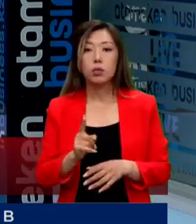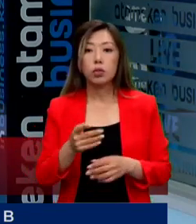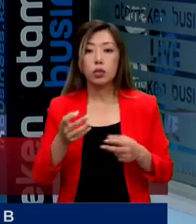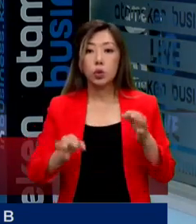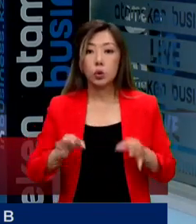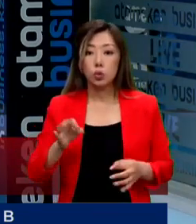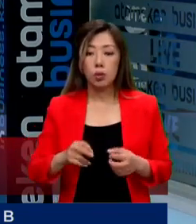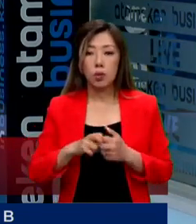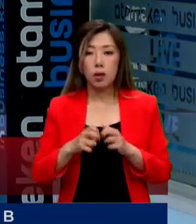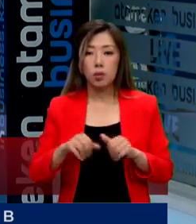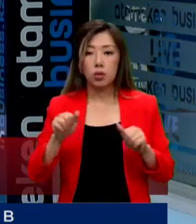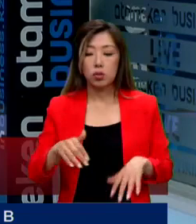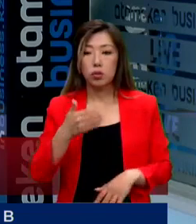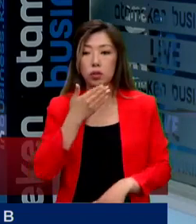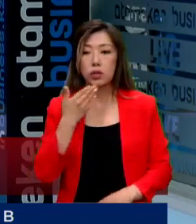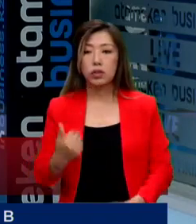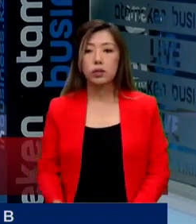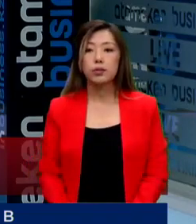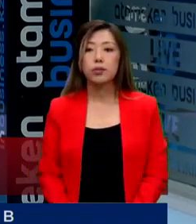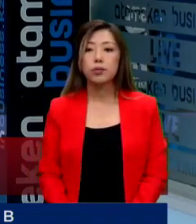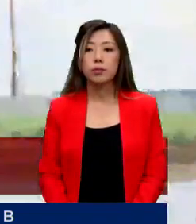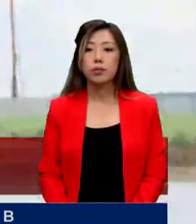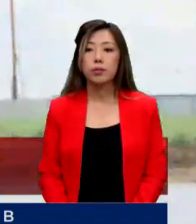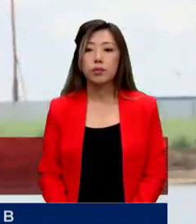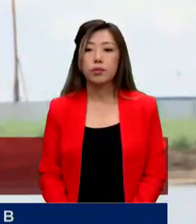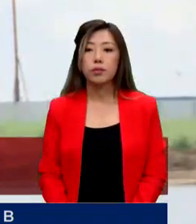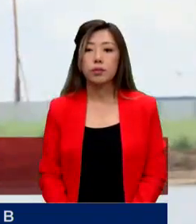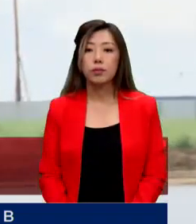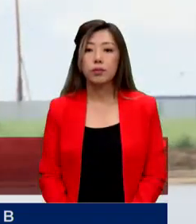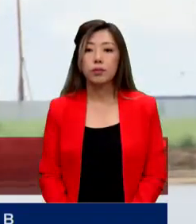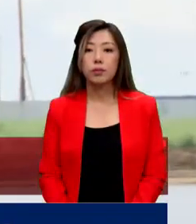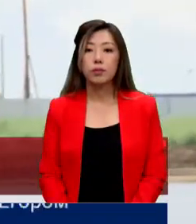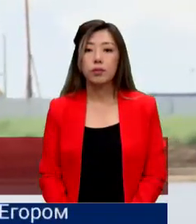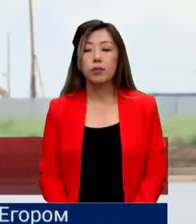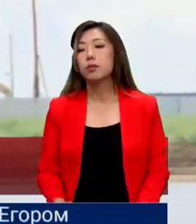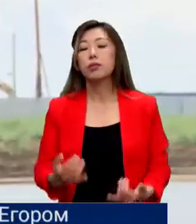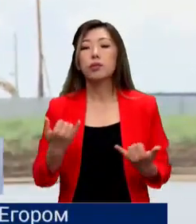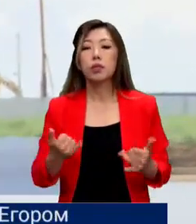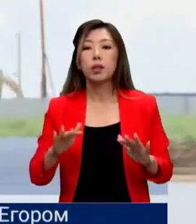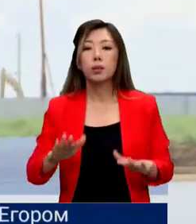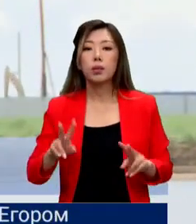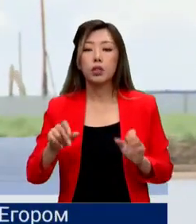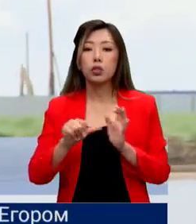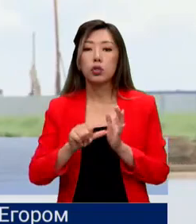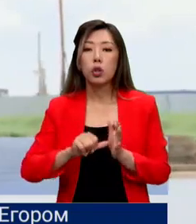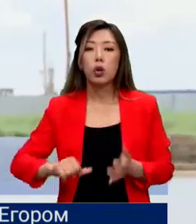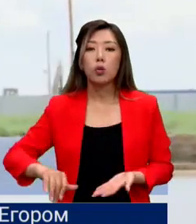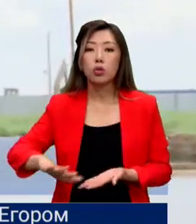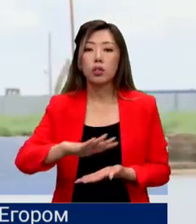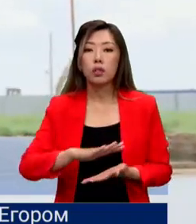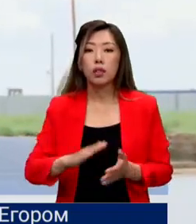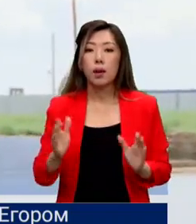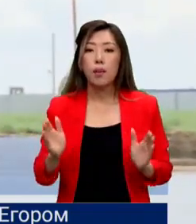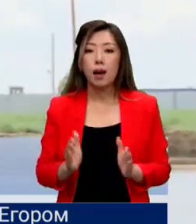не решило. Саян Санаков разбиралась. Мы находимся на 6-м участке группы озер Малый